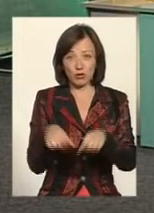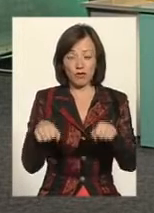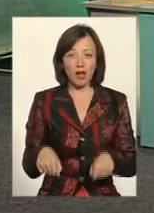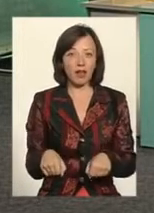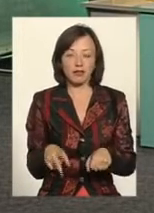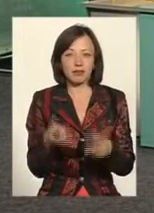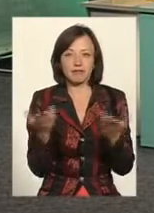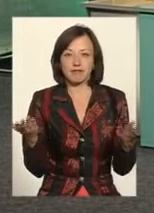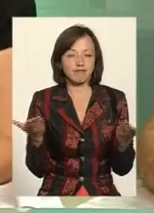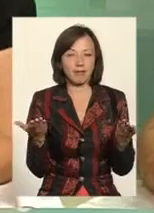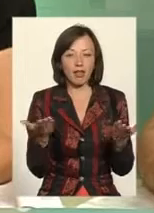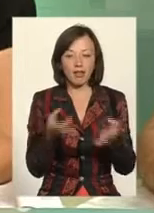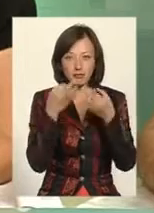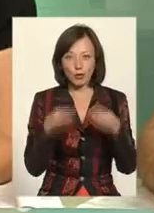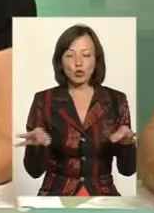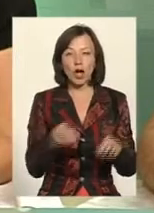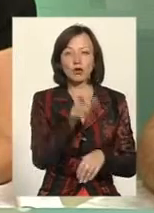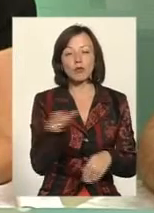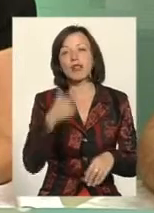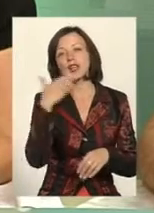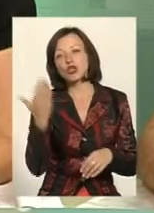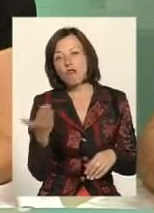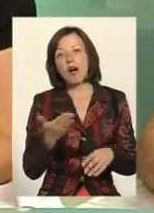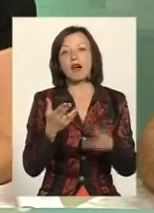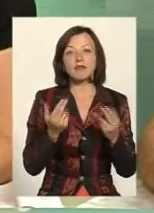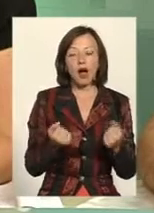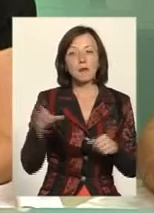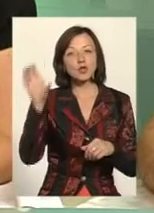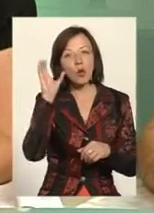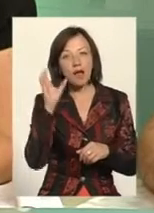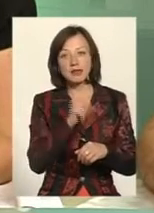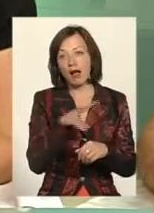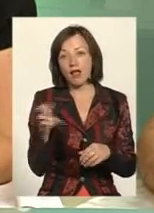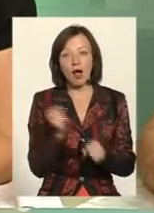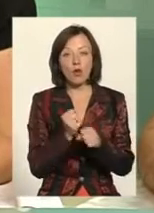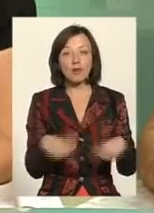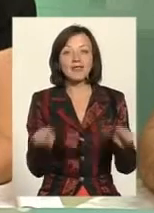вона не прислухається до громадськості. На словах так, ніби прислухається, але робить вигляд,